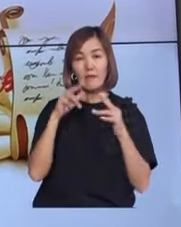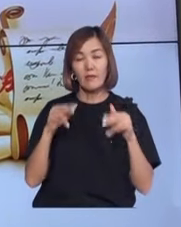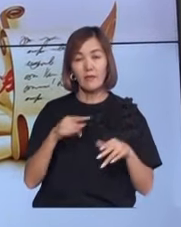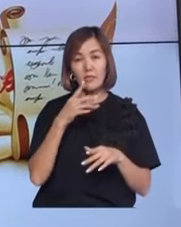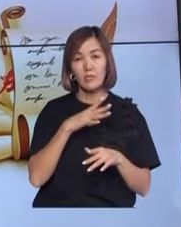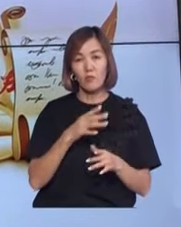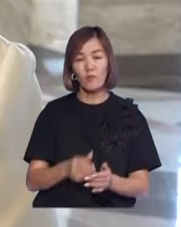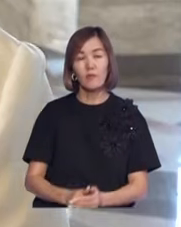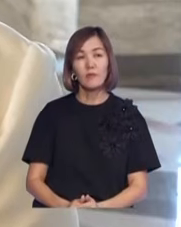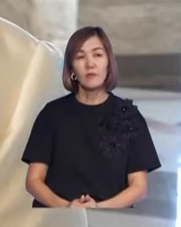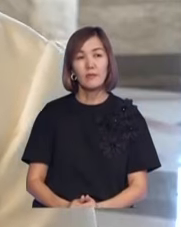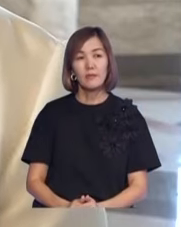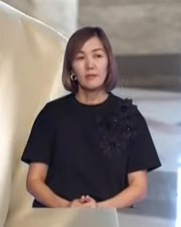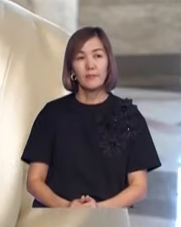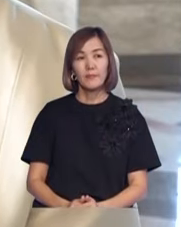языков.